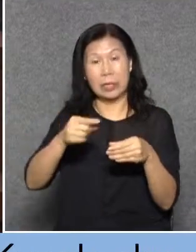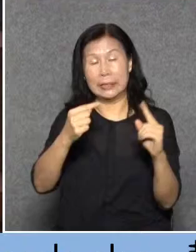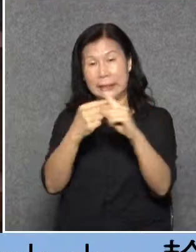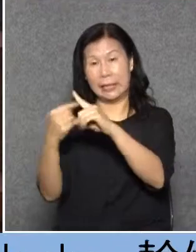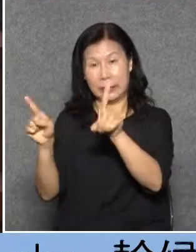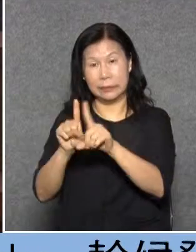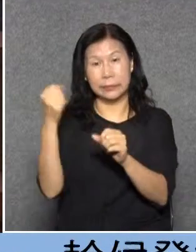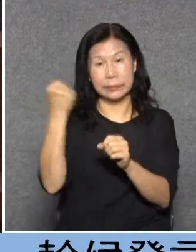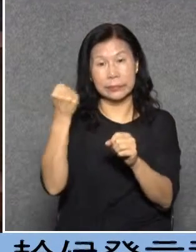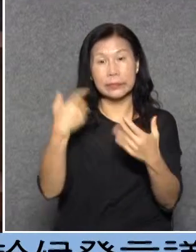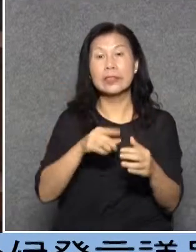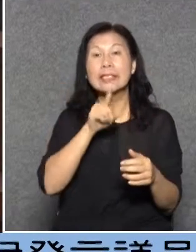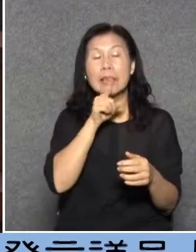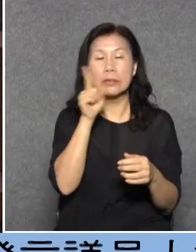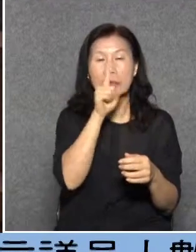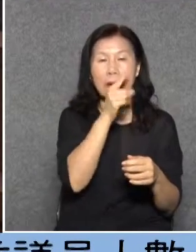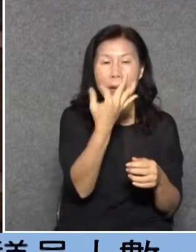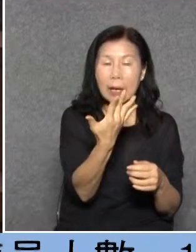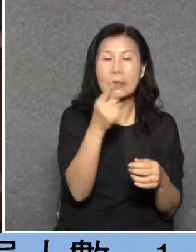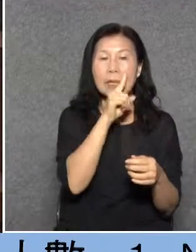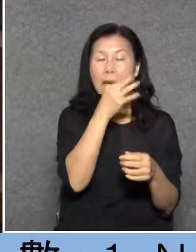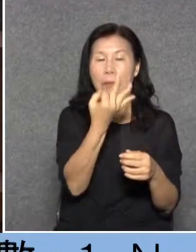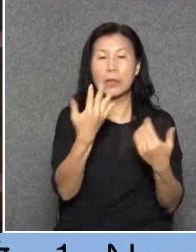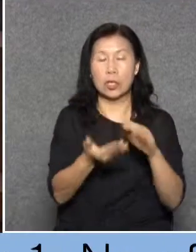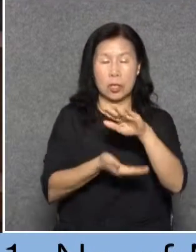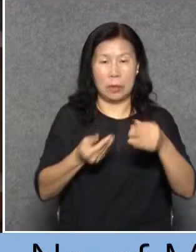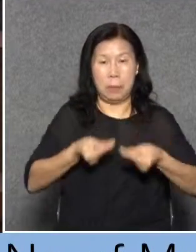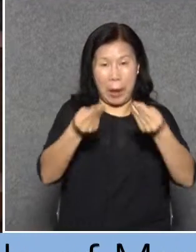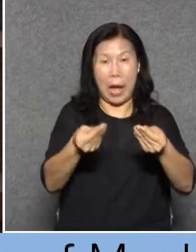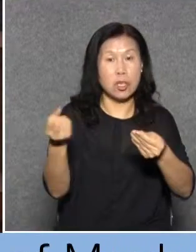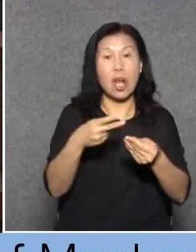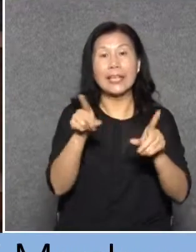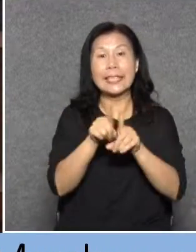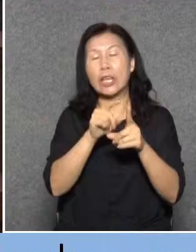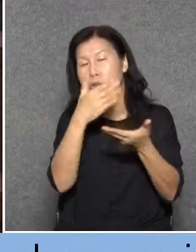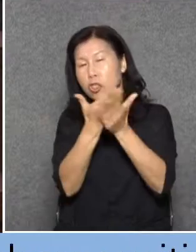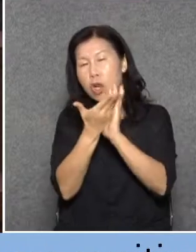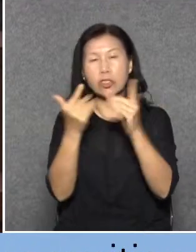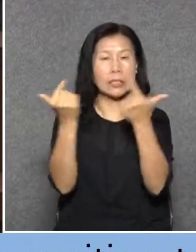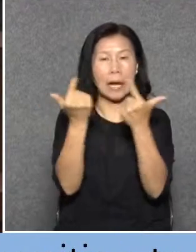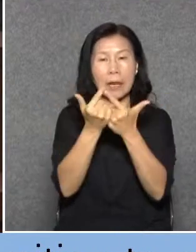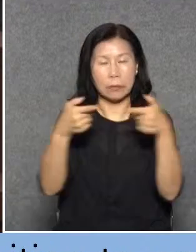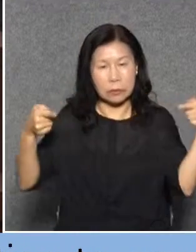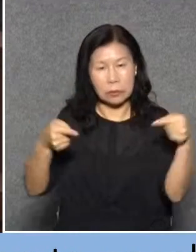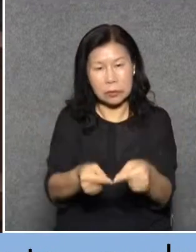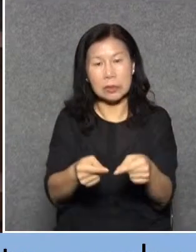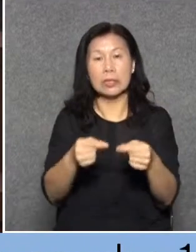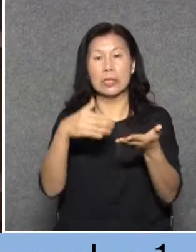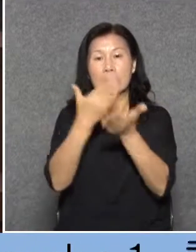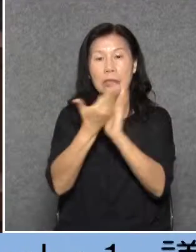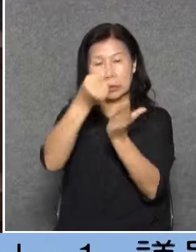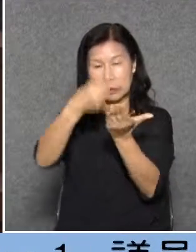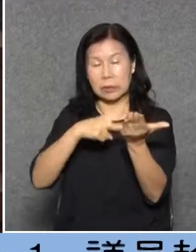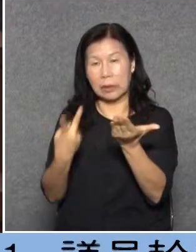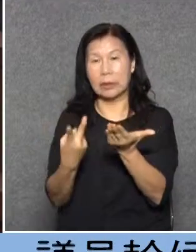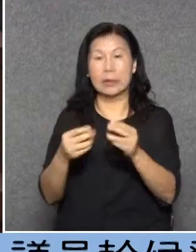呢，喺若干禮拜之後再拎返上嚟，再爭取時間將有關爭議減到最低呢，將有關不必要嘅修訂呢係放棄